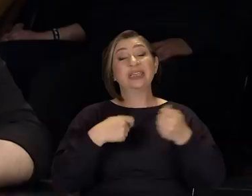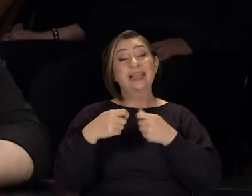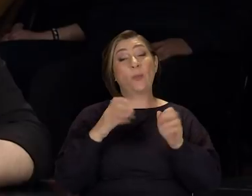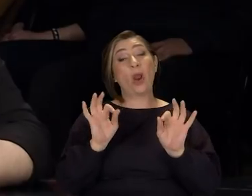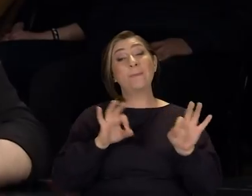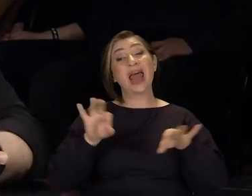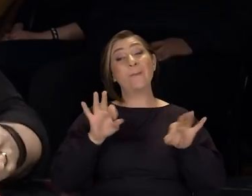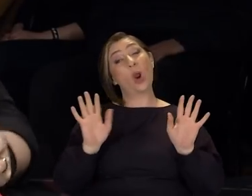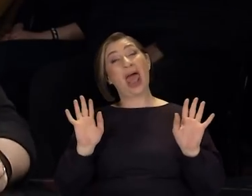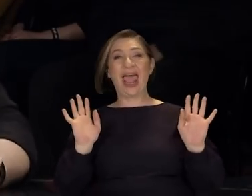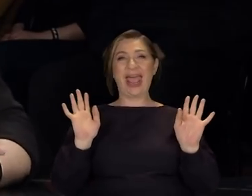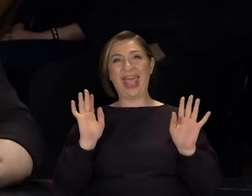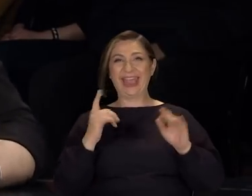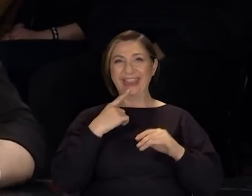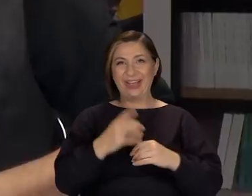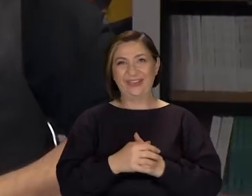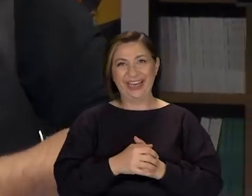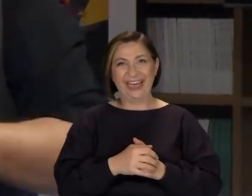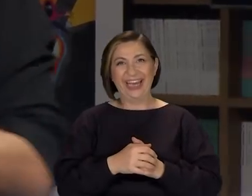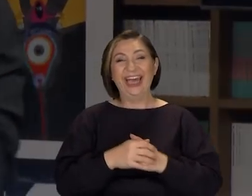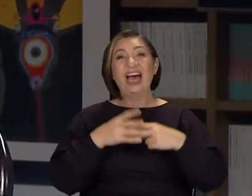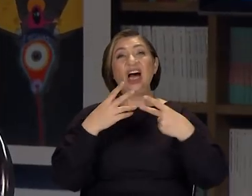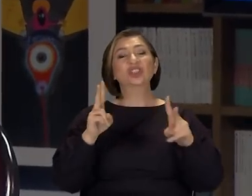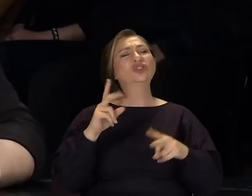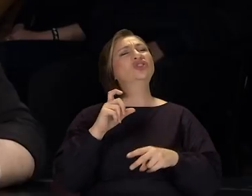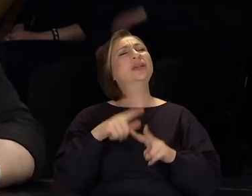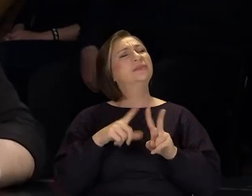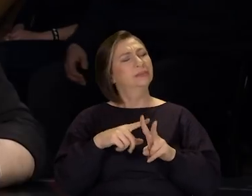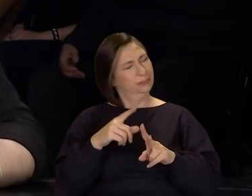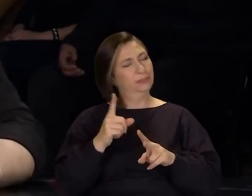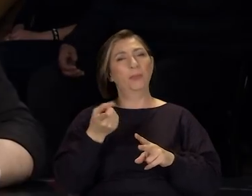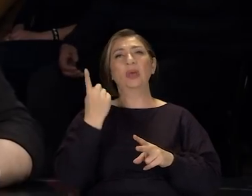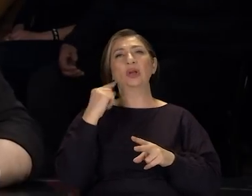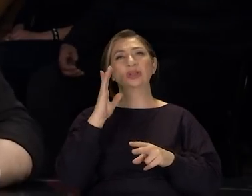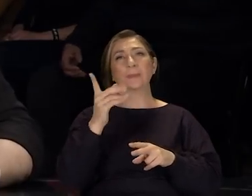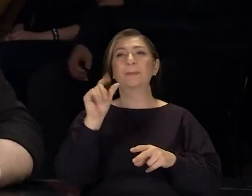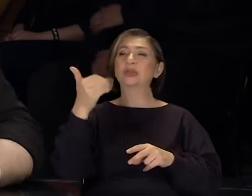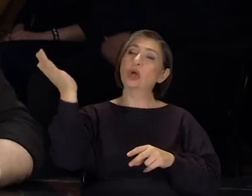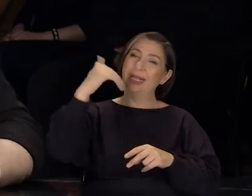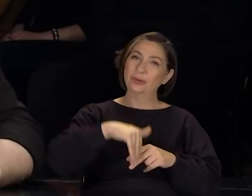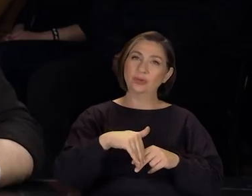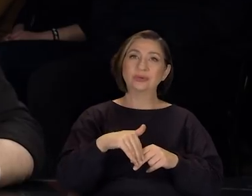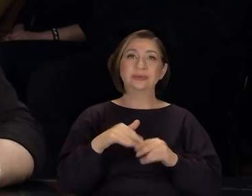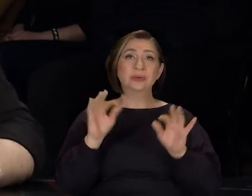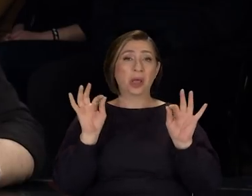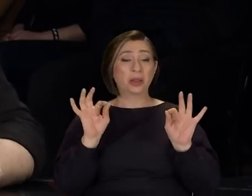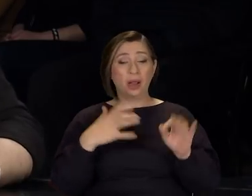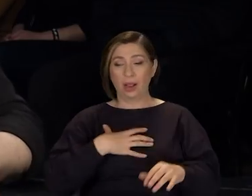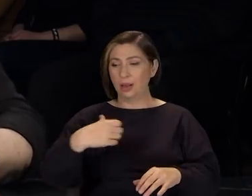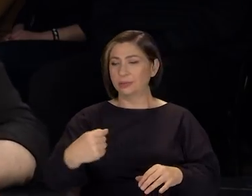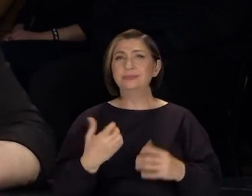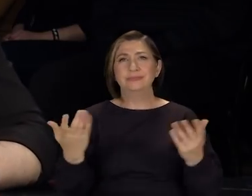dermişim şimdi. İşte açılış var Can'cığım tamam bir gün önceden gidiyorsun. Bir gün sonra geliyorsun diye aynı yerden